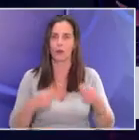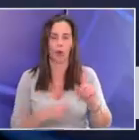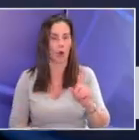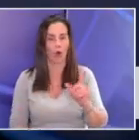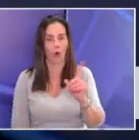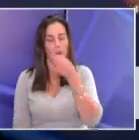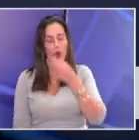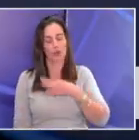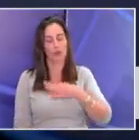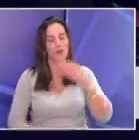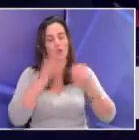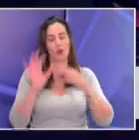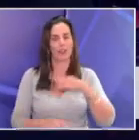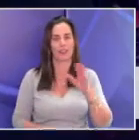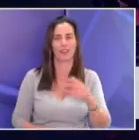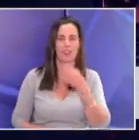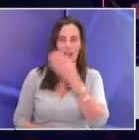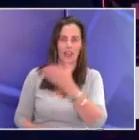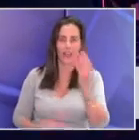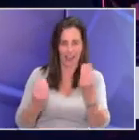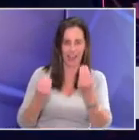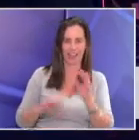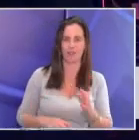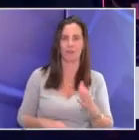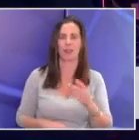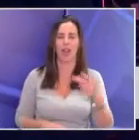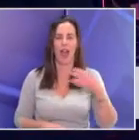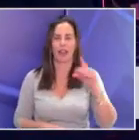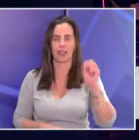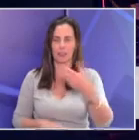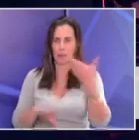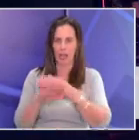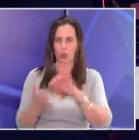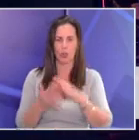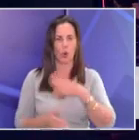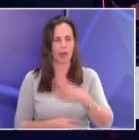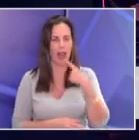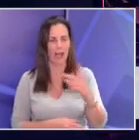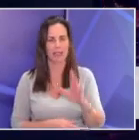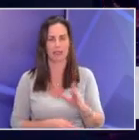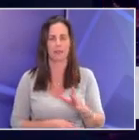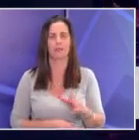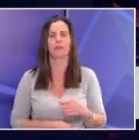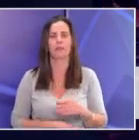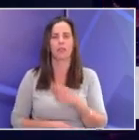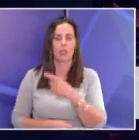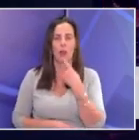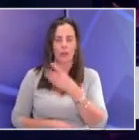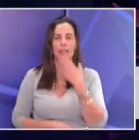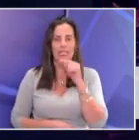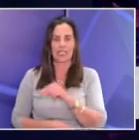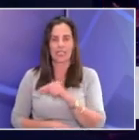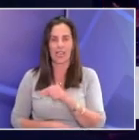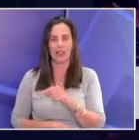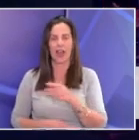לא שואלים שאלות. לא, אז אני אשאל את החברות שלנו. רגע, שנייה, אני רוצה לפנות להדס, כי את מעלה נקודה, וכן אני רוצה להגיד פה, בעוד שאמילי מדברת פה